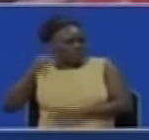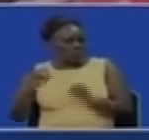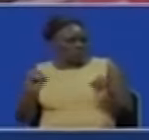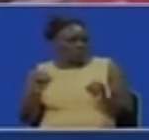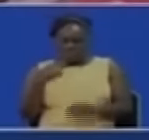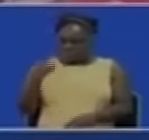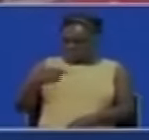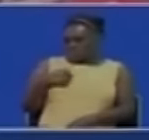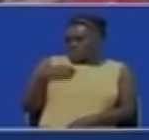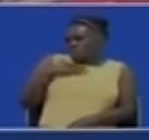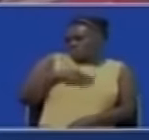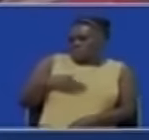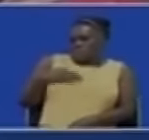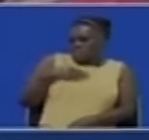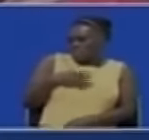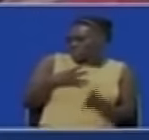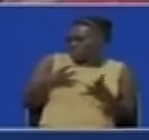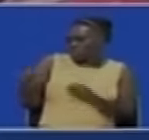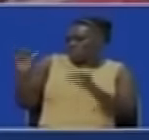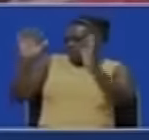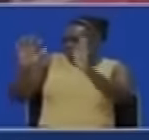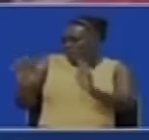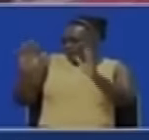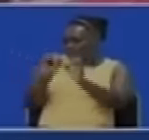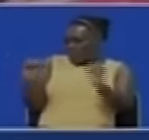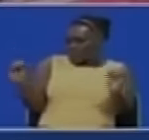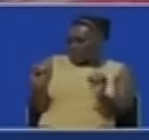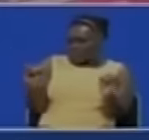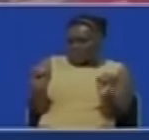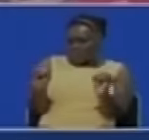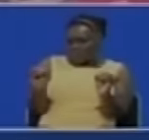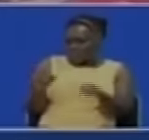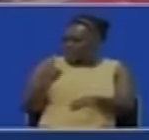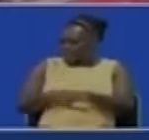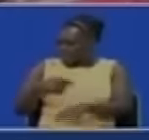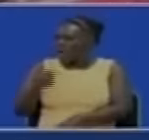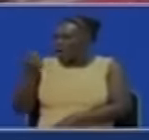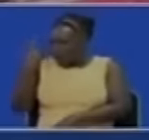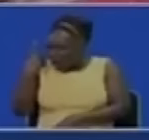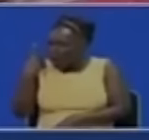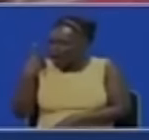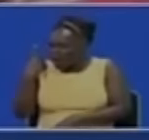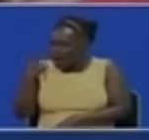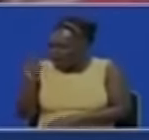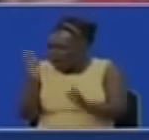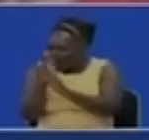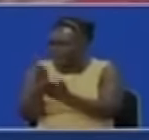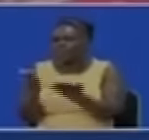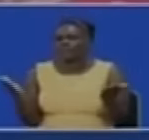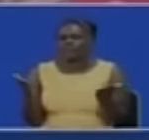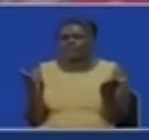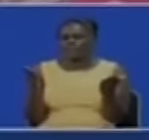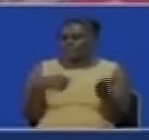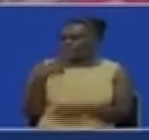and told me, please don't proceed with this demonstration. And that is the time I realized that there's something she's trying to hide. So then